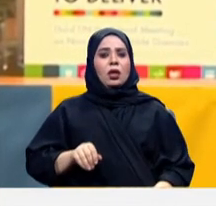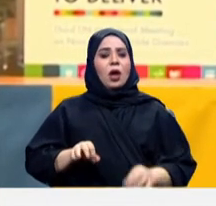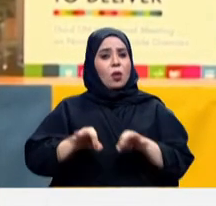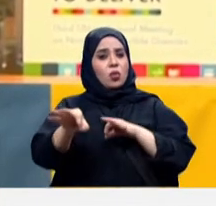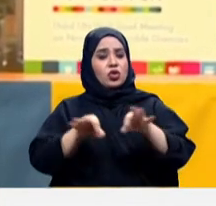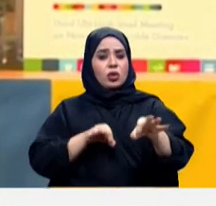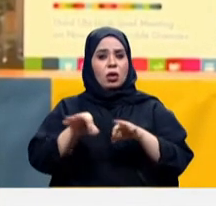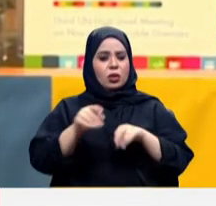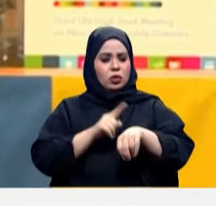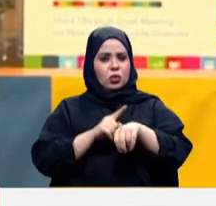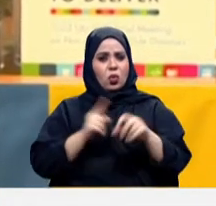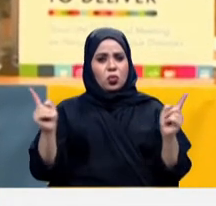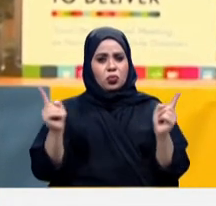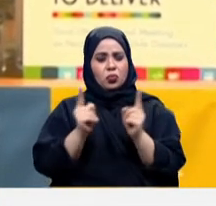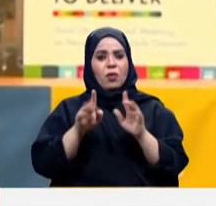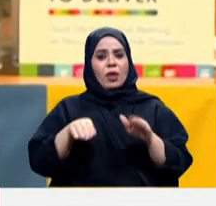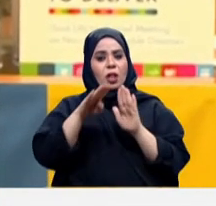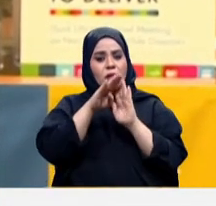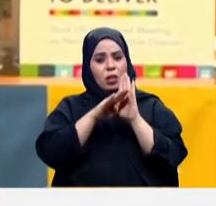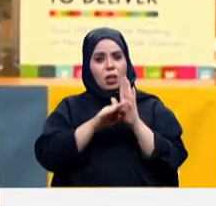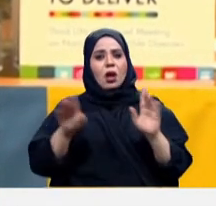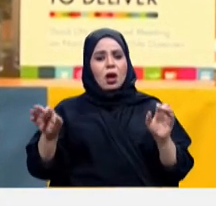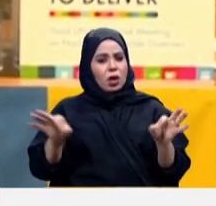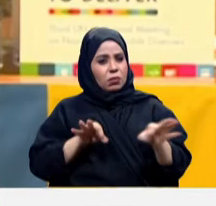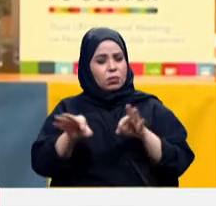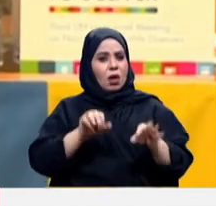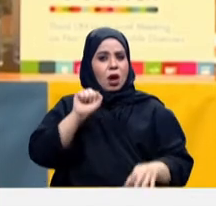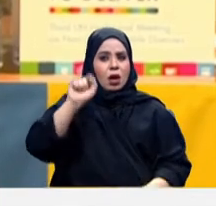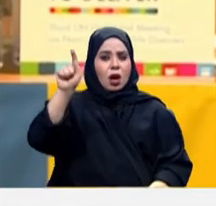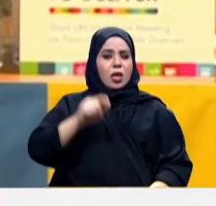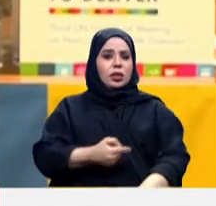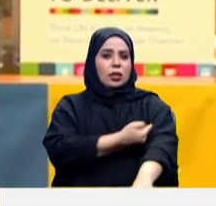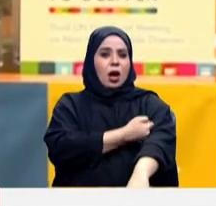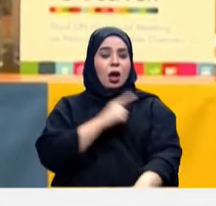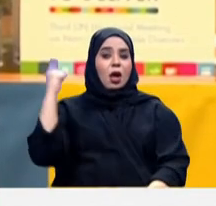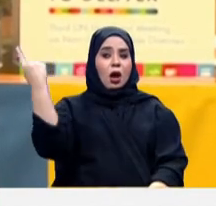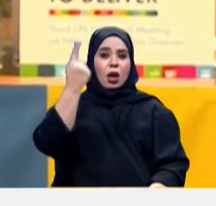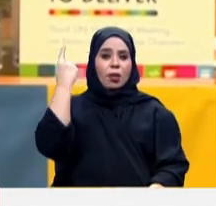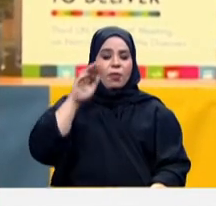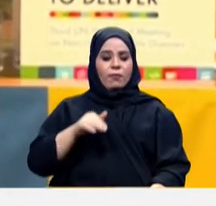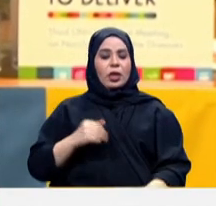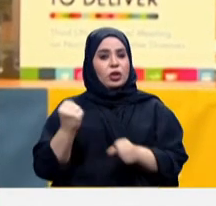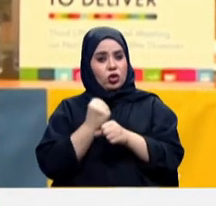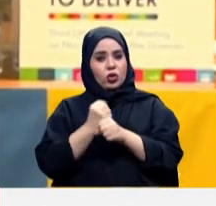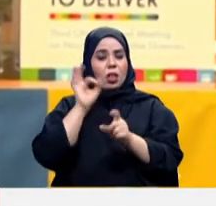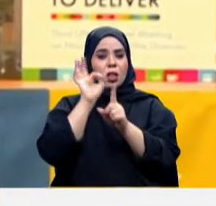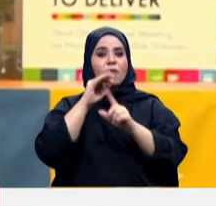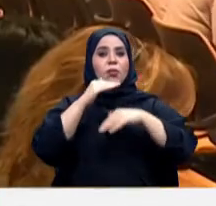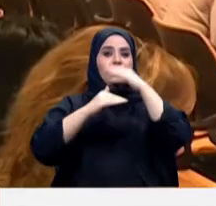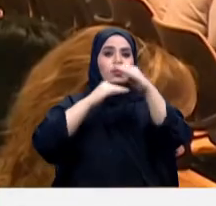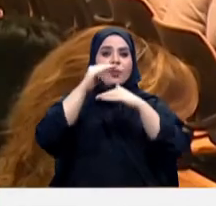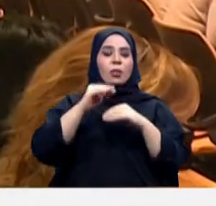الزمني وبحسب آليات منظمة الصحة العالمية وأهداف التنمية المستدامة المرتبطة